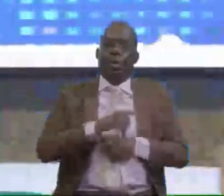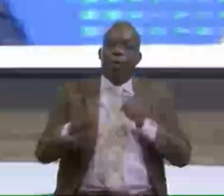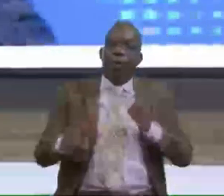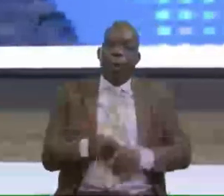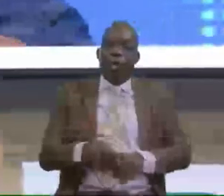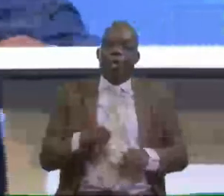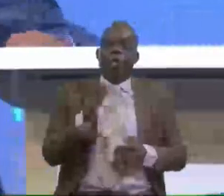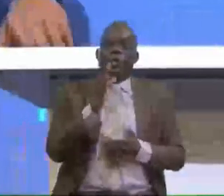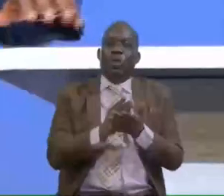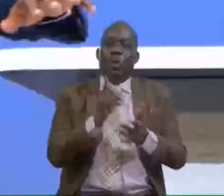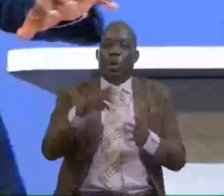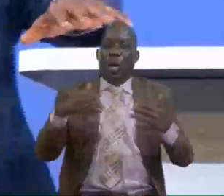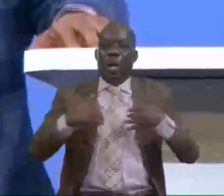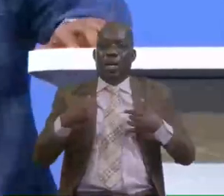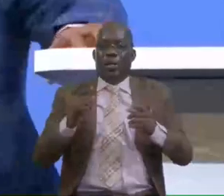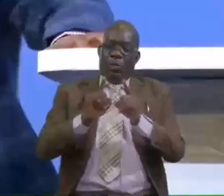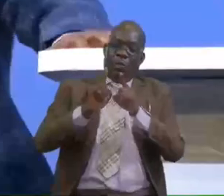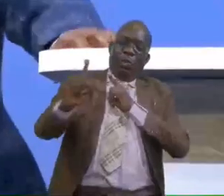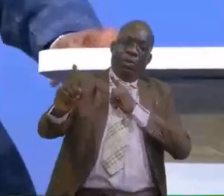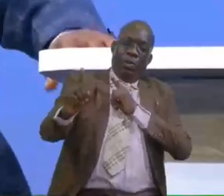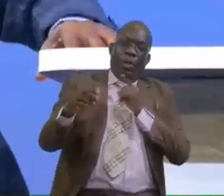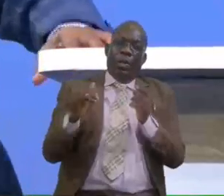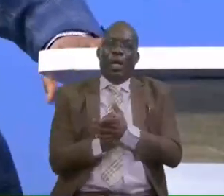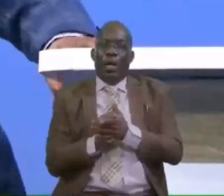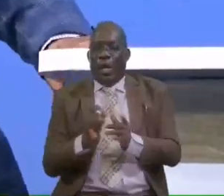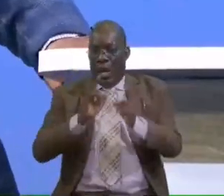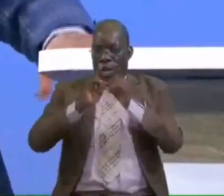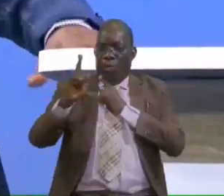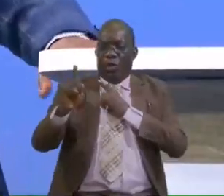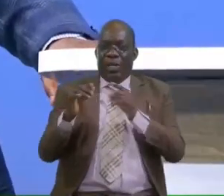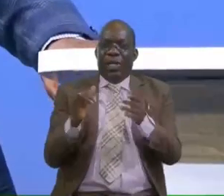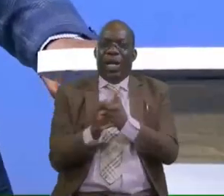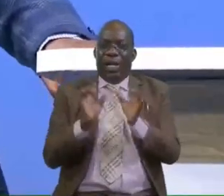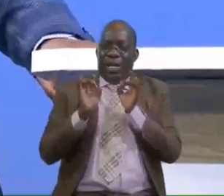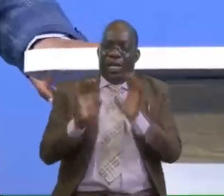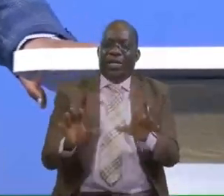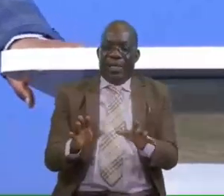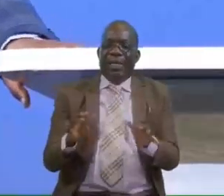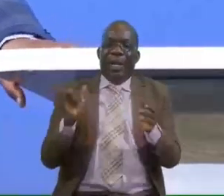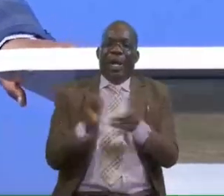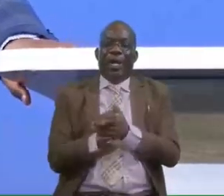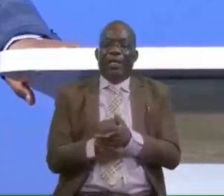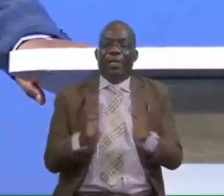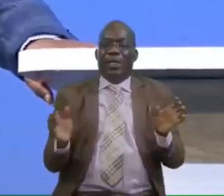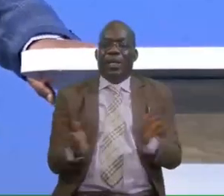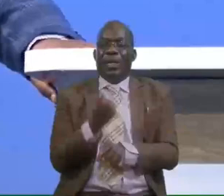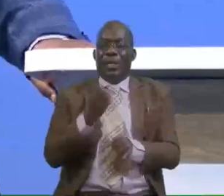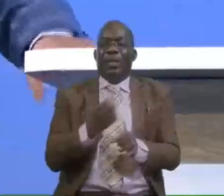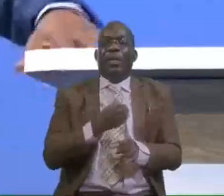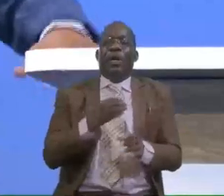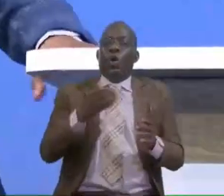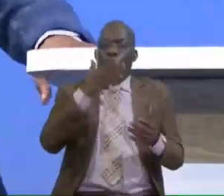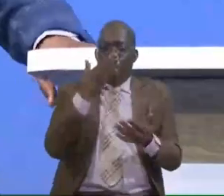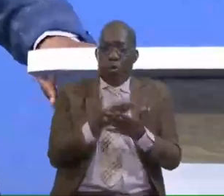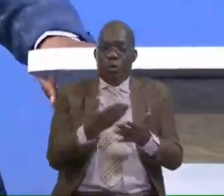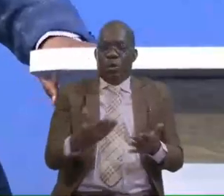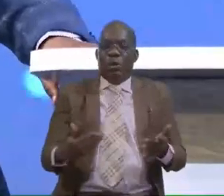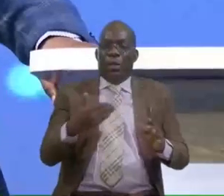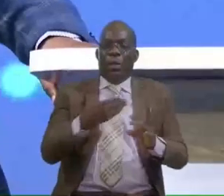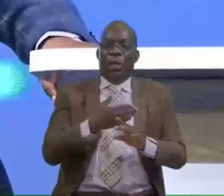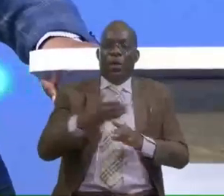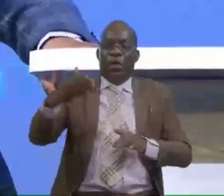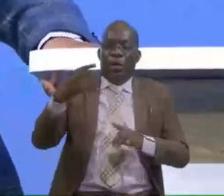a l'animosité, mais cette animosité, cette haine a vraiment emporté les